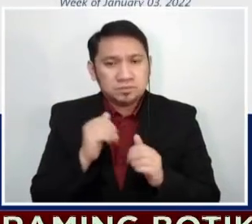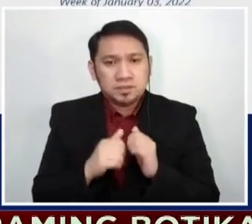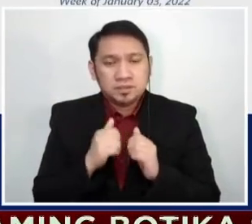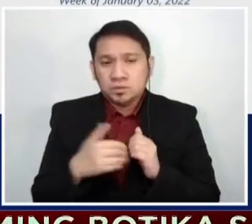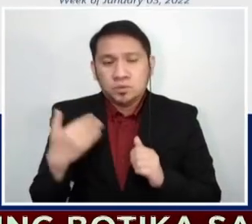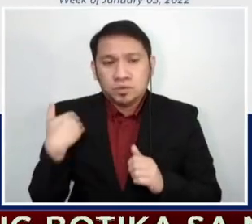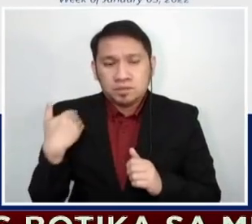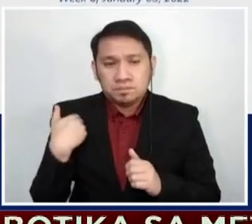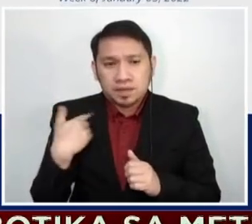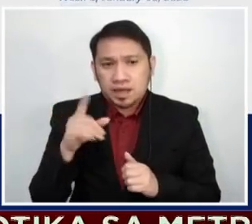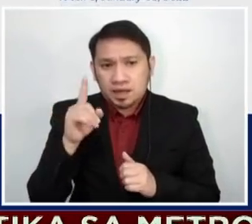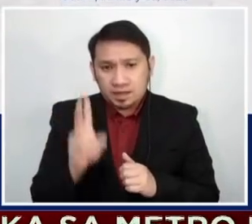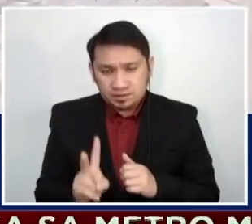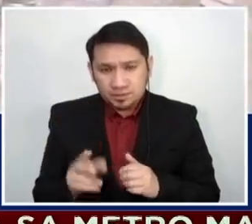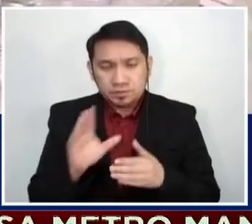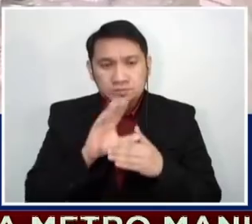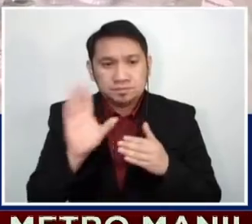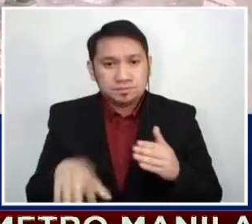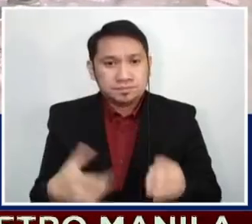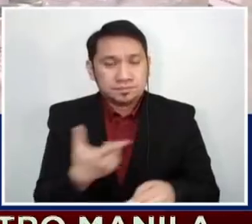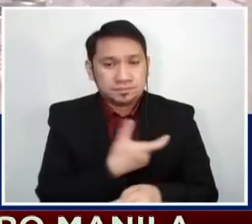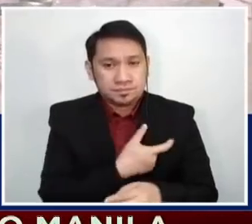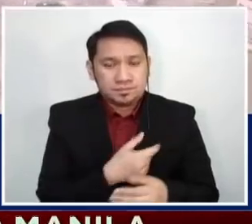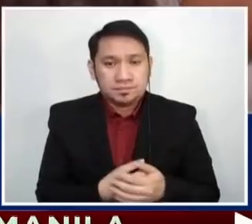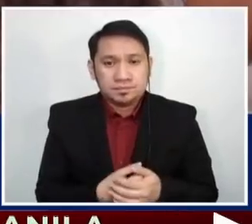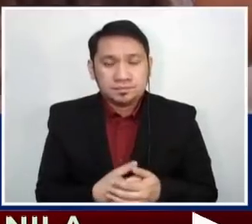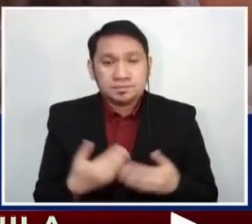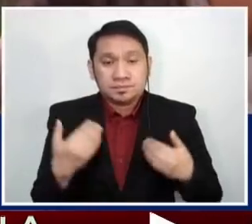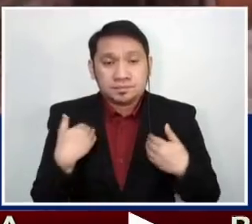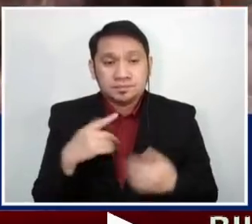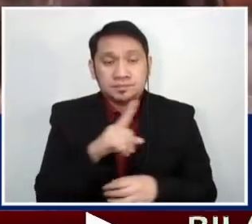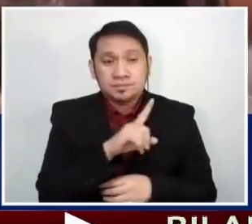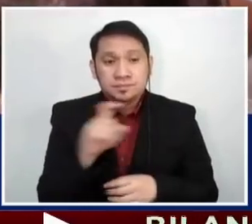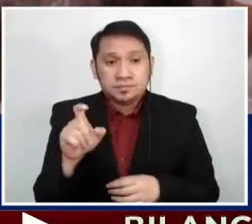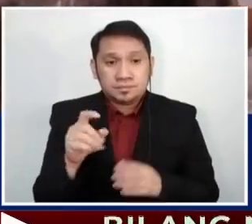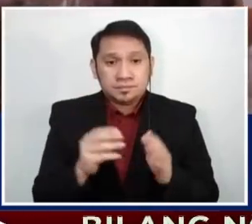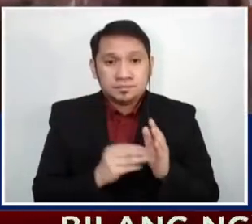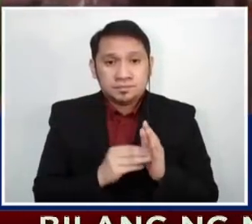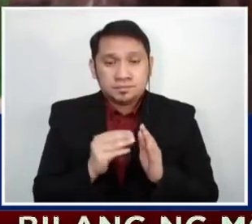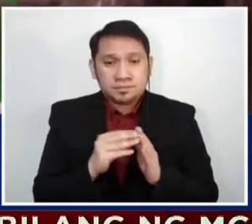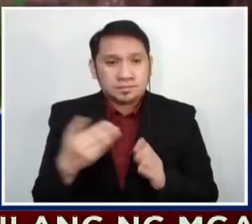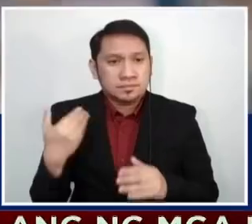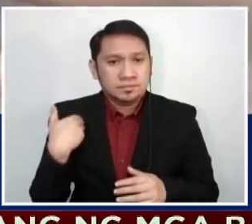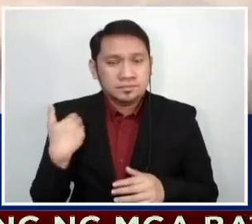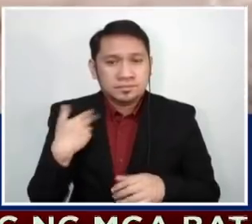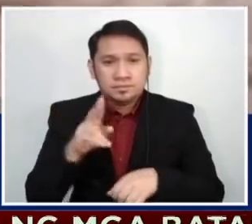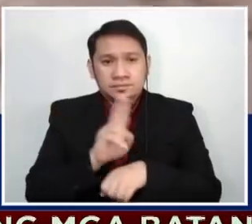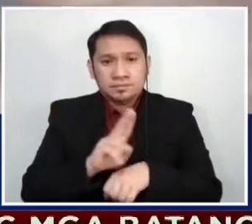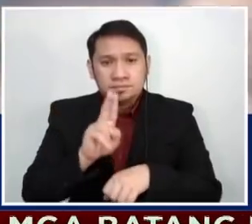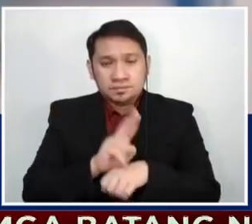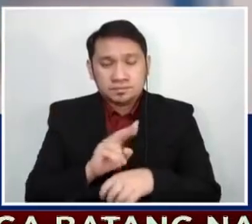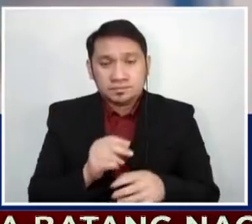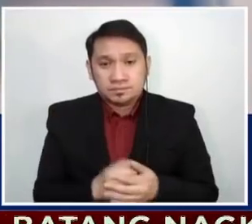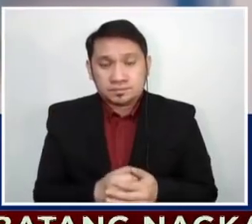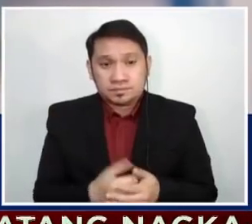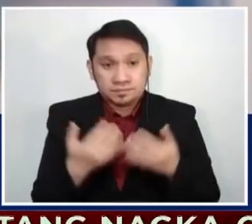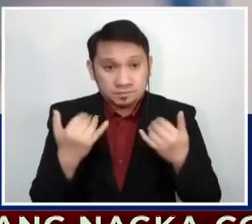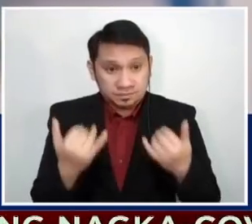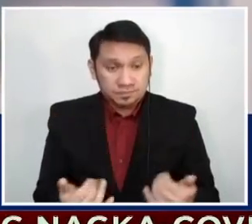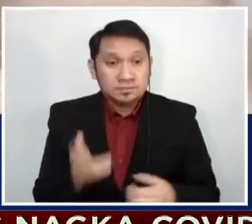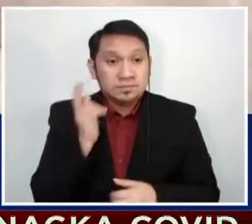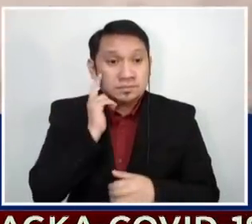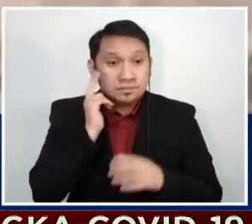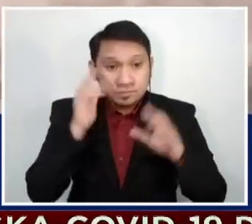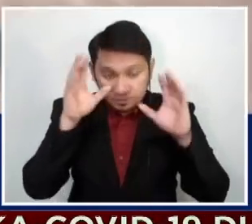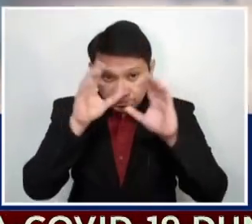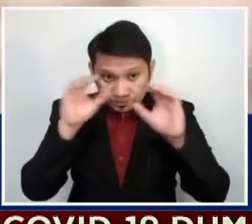bakuna kontra COVID hanggang kahapon. May 100 milyong COVID vaccines pa ang hindi nagagamit. May babala si Pangulong Duterte sa